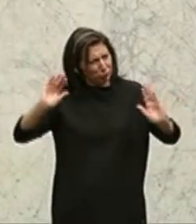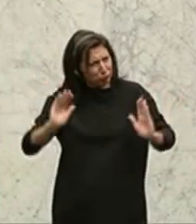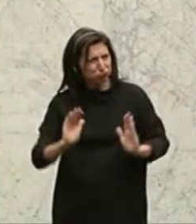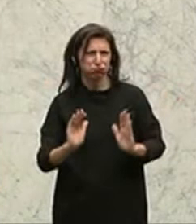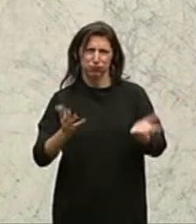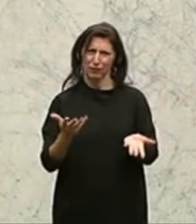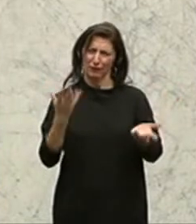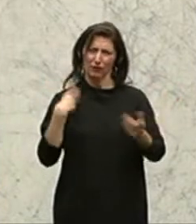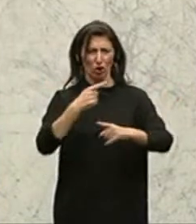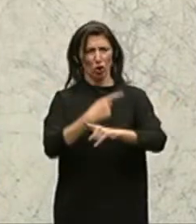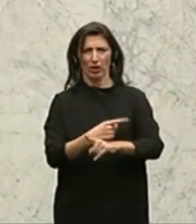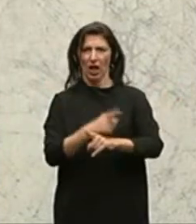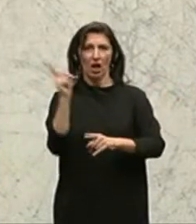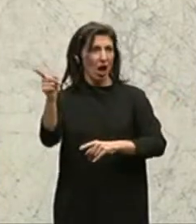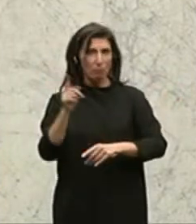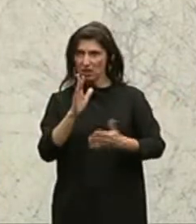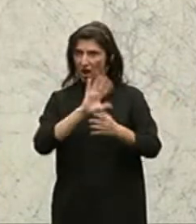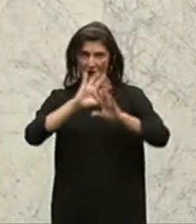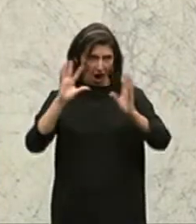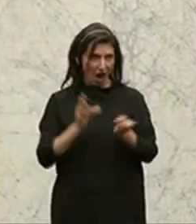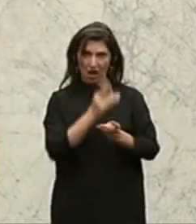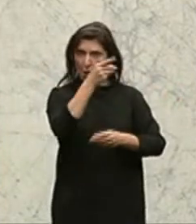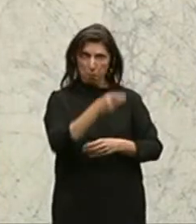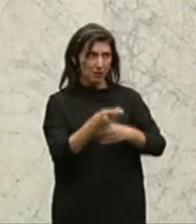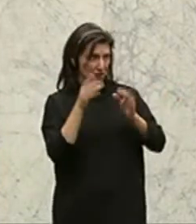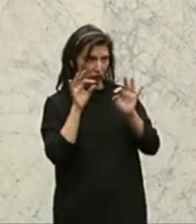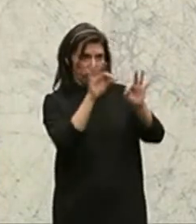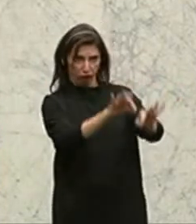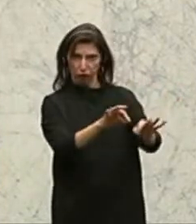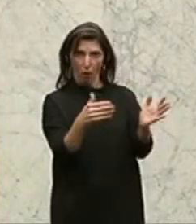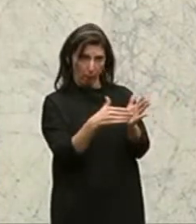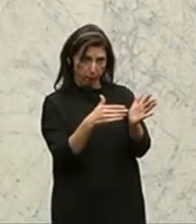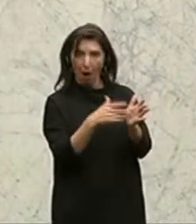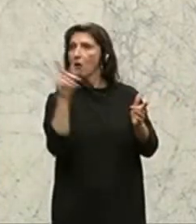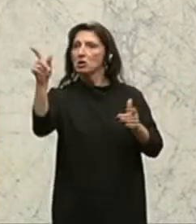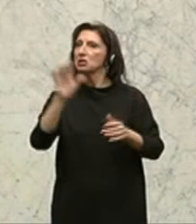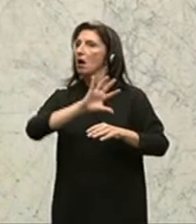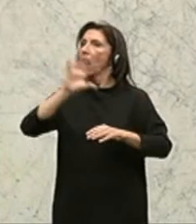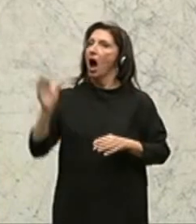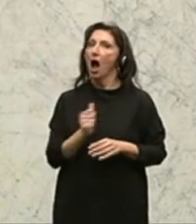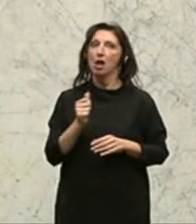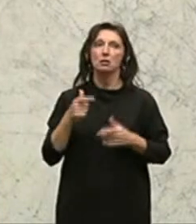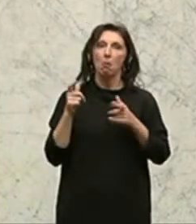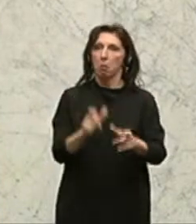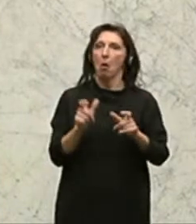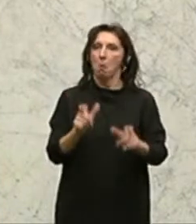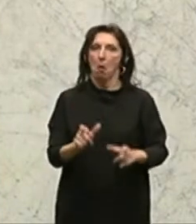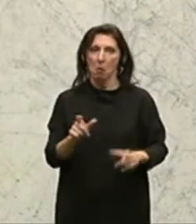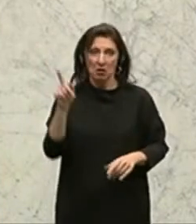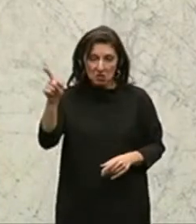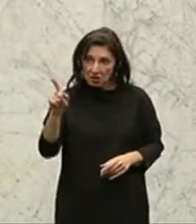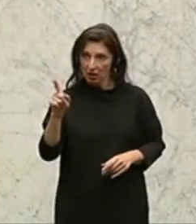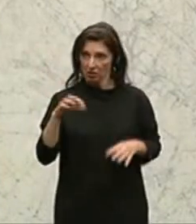nicht ständig alle Vorhaben, denn die Patientinnen und Patienten brauchen mehr als nur Ihr Nein. Denn Nein